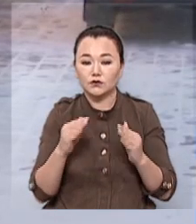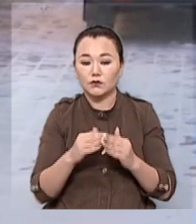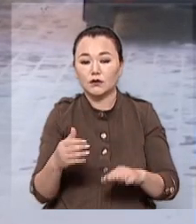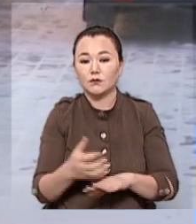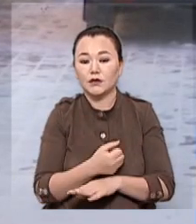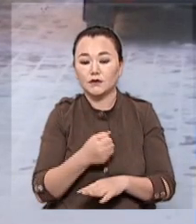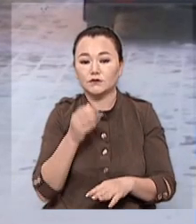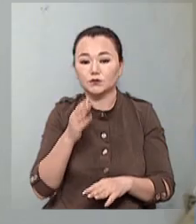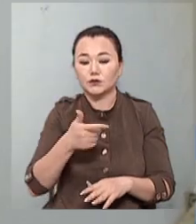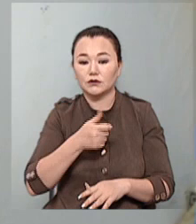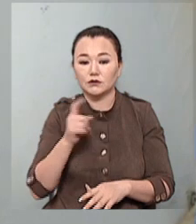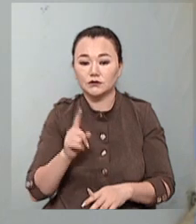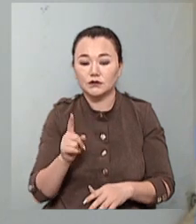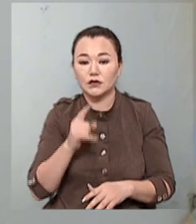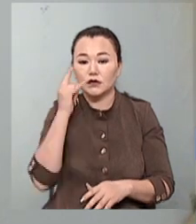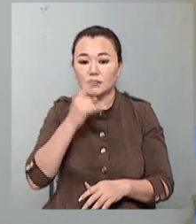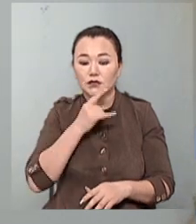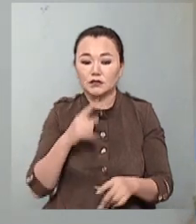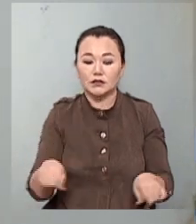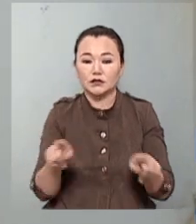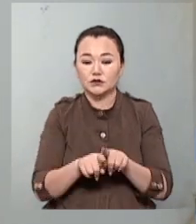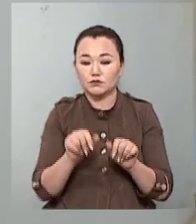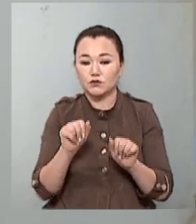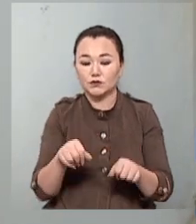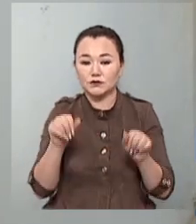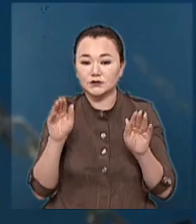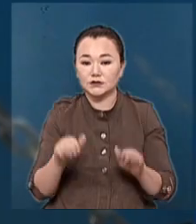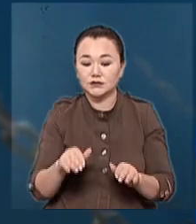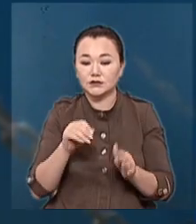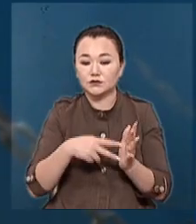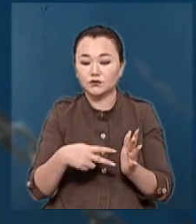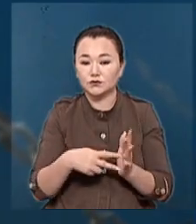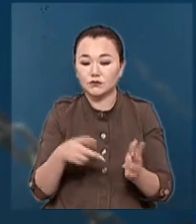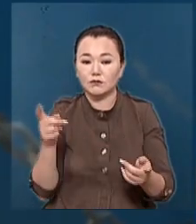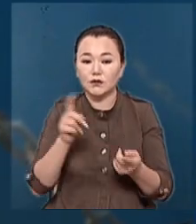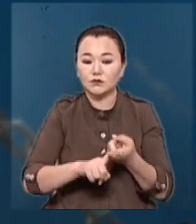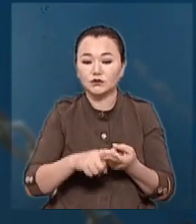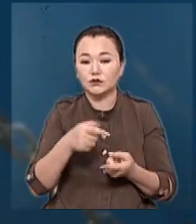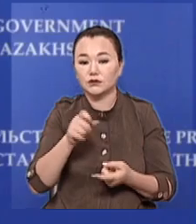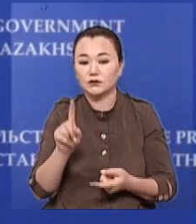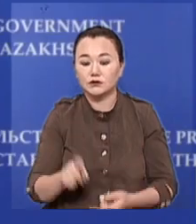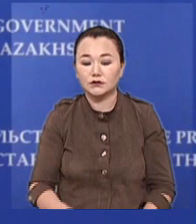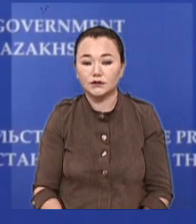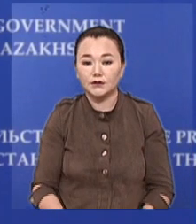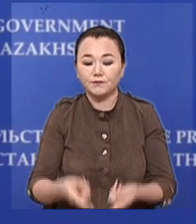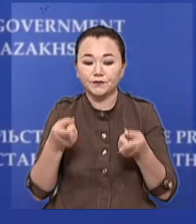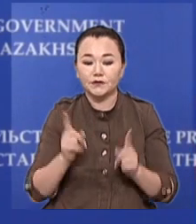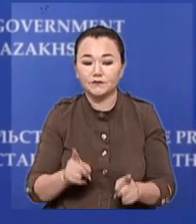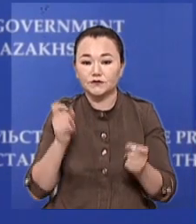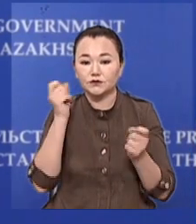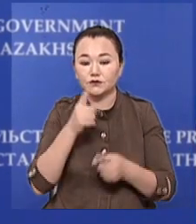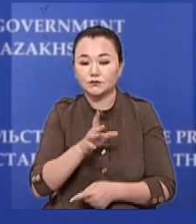появится голубое топливо. В Казахстане также могут снизить и стоимость подключения к газу. Действительно отмечалось,